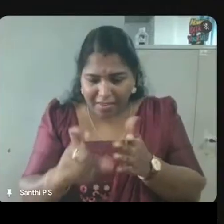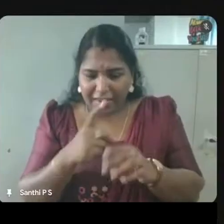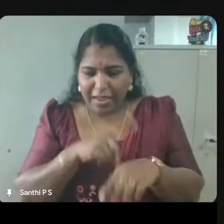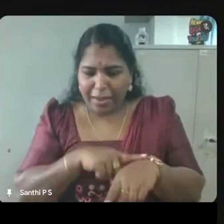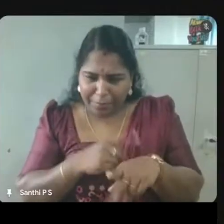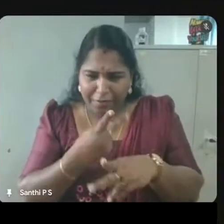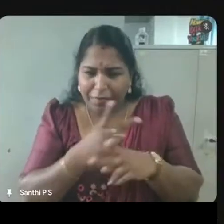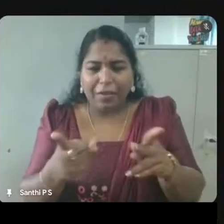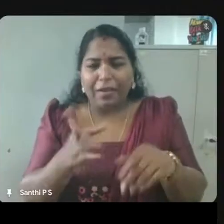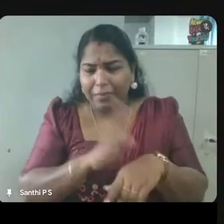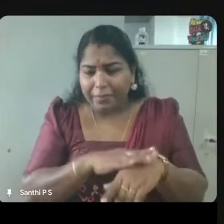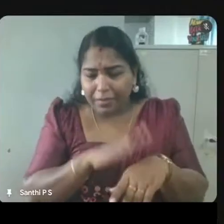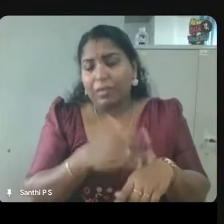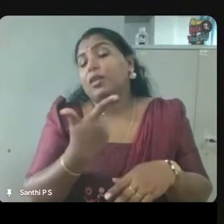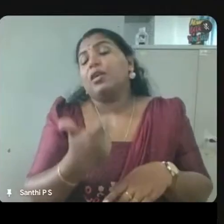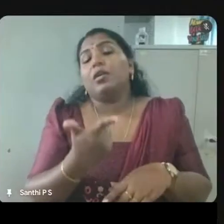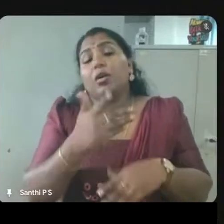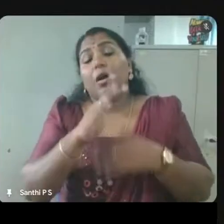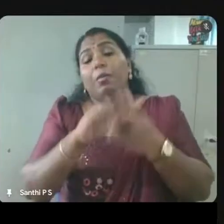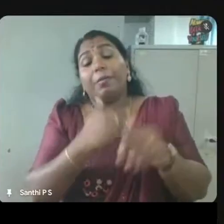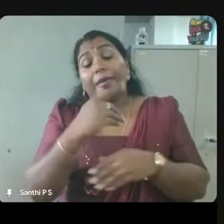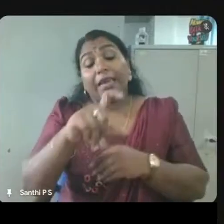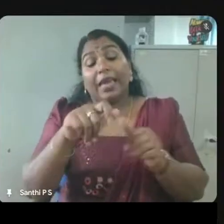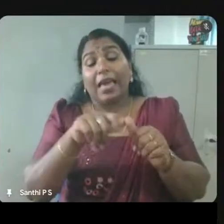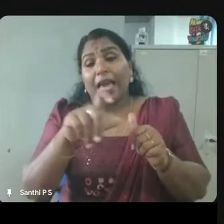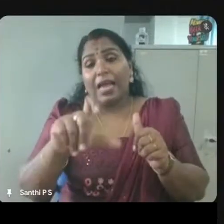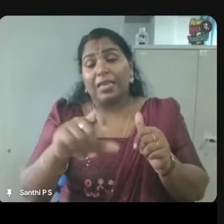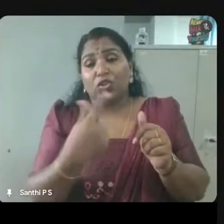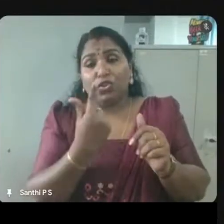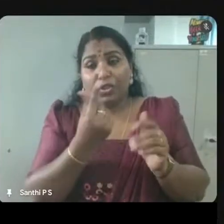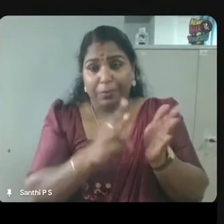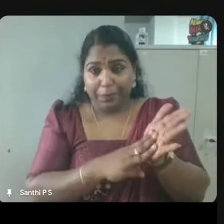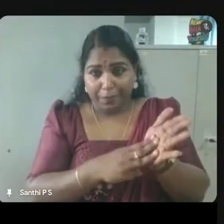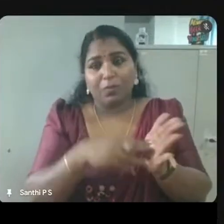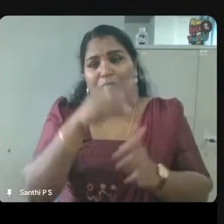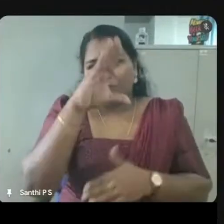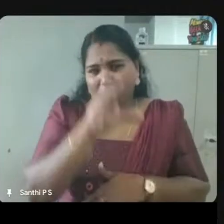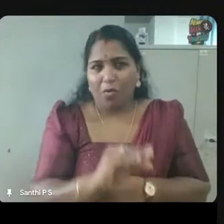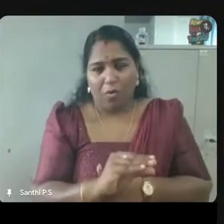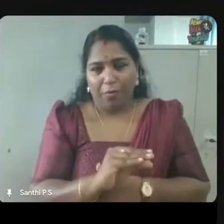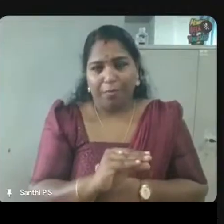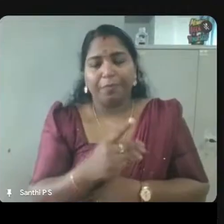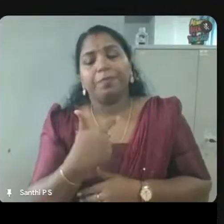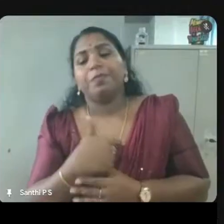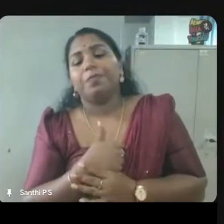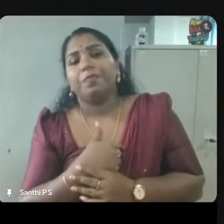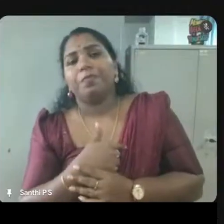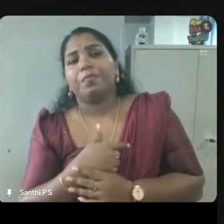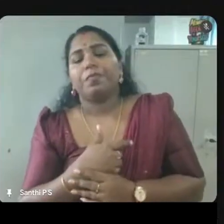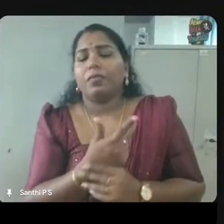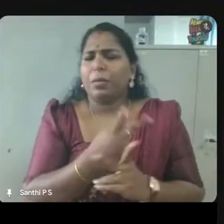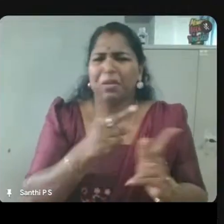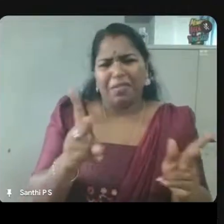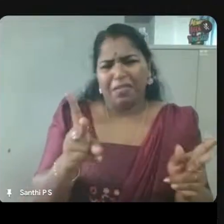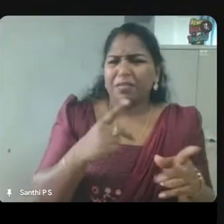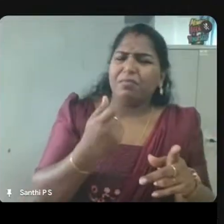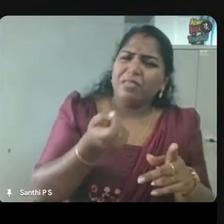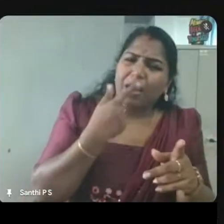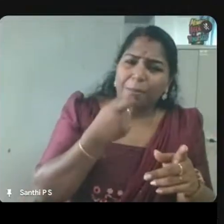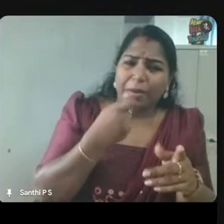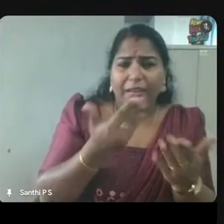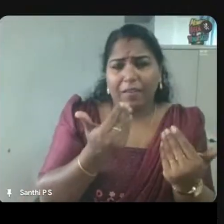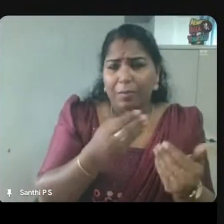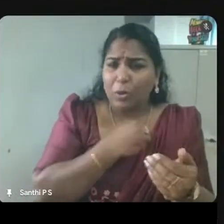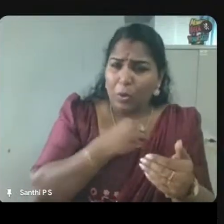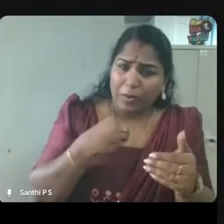കാൽഷ്യം ഇൻക്ലൂഡ് ചെയ്യുക. കാൽഷ്യം സപ്ലിമെന്റ്സ് ആയിട്ട് നമ്മൾ കഴിക്കുന്നതും കാൽഷ്യം നമുക്കിപ്പോൾ ഷെൽക്കാൽ എന്നൊക്കെ പറഞ്ഞിട്ടുള്ള ഒരുപാട് കാൽഷ്യം ടാബ്ലറ്റ്സ് നിങ്ങളുടെ ഫിസിഷ്യനോട് ചോദിച്ചിട്ട് നിങ്ങൾക്ക്